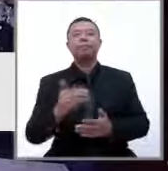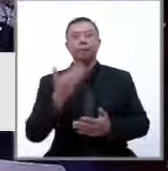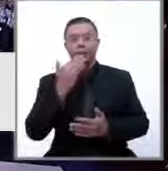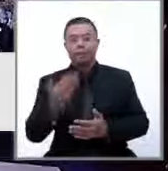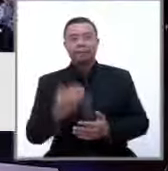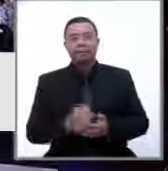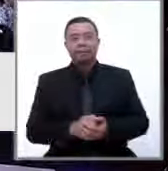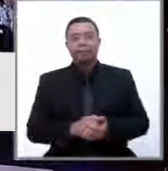oke